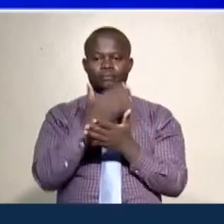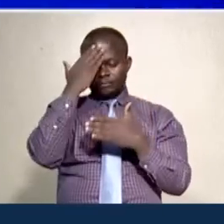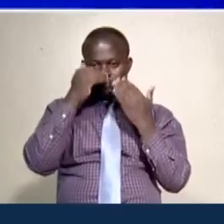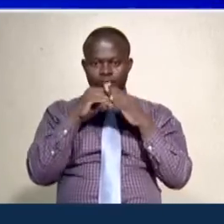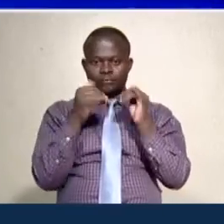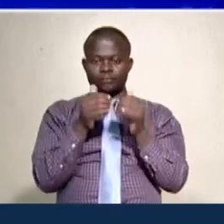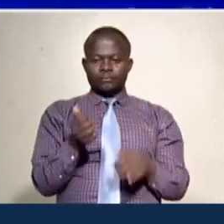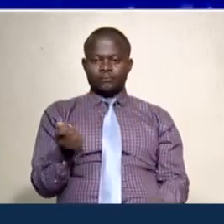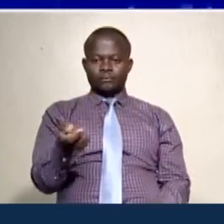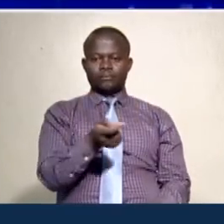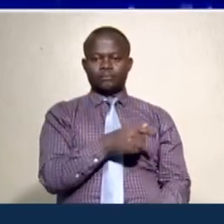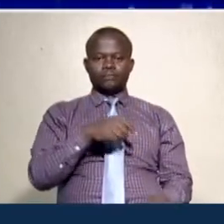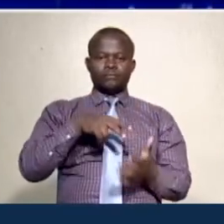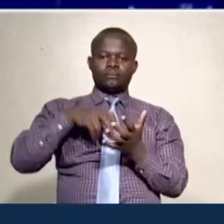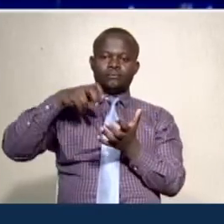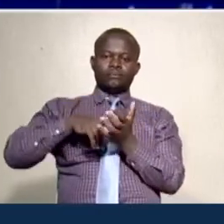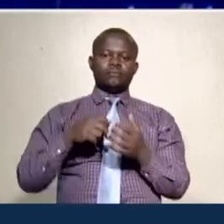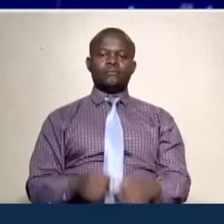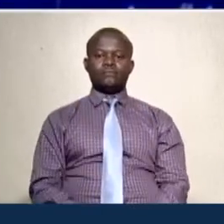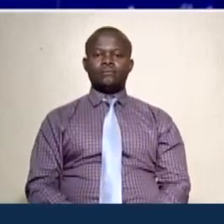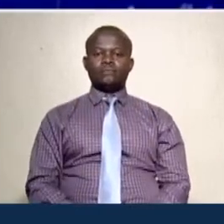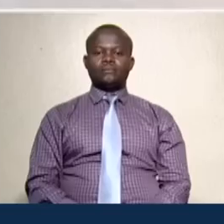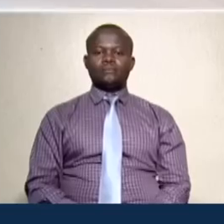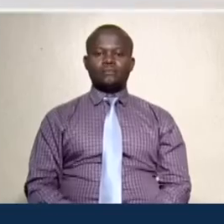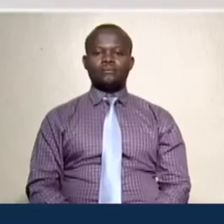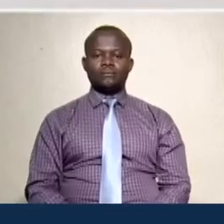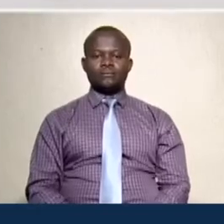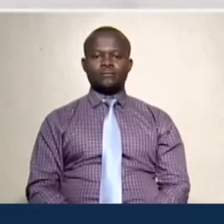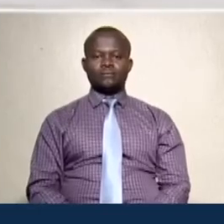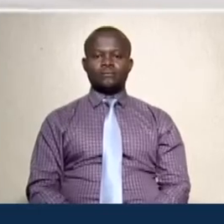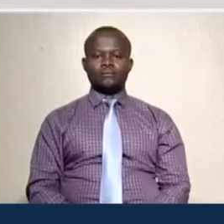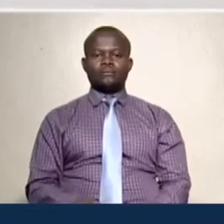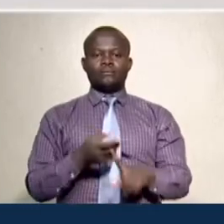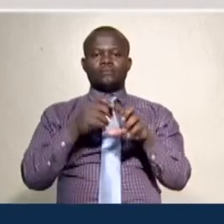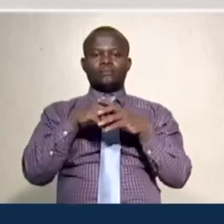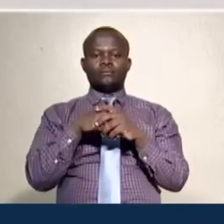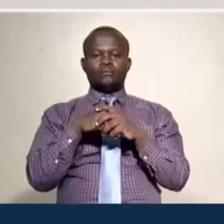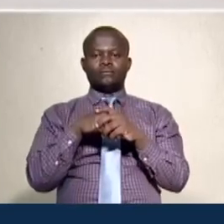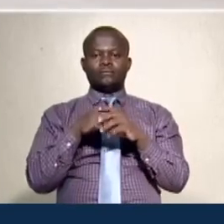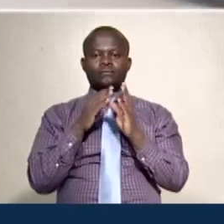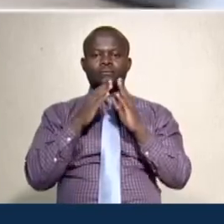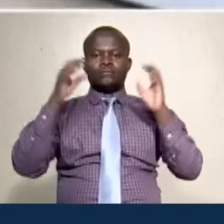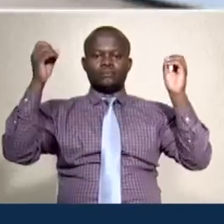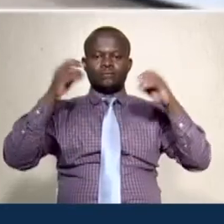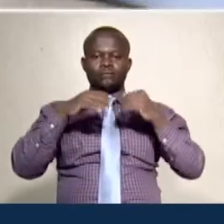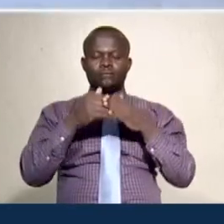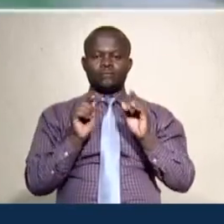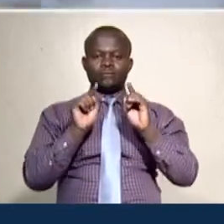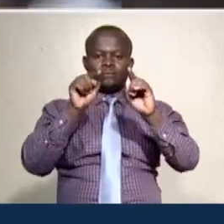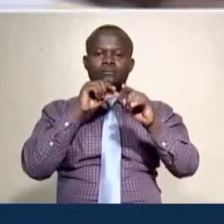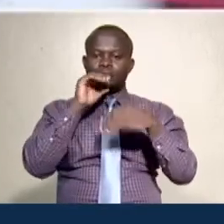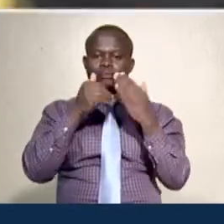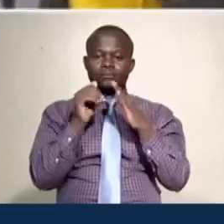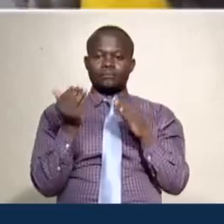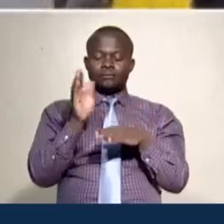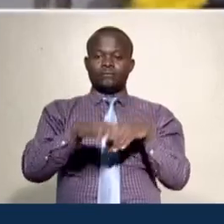hakinwe igisoro ndetse no gusimbuka urukiramende. Ni imikino yitabiriwe n'abaturutse mu ntara enye n'umujyi wa Kigali, aho abayitabiriye batabashe